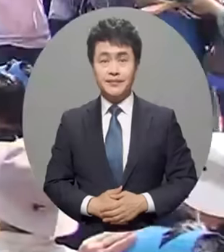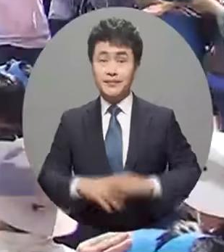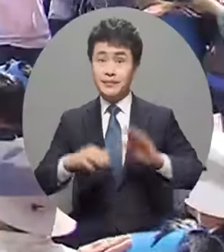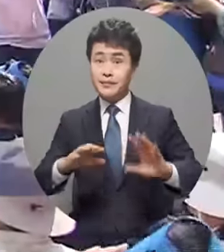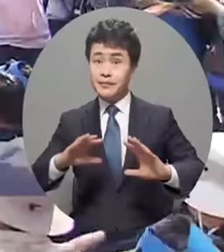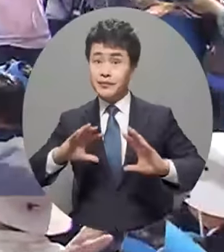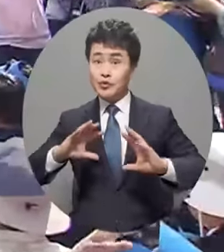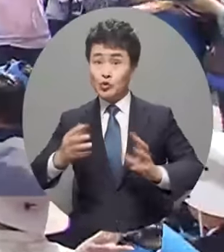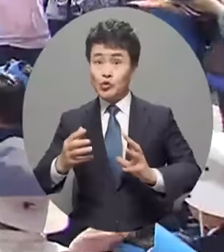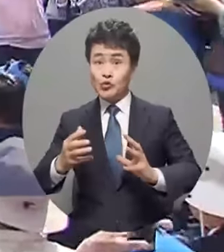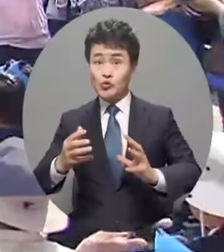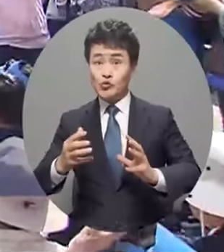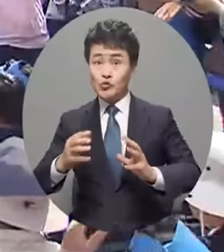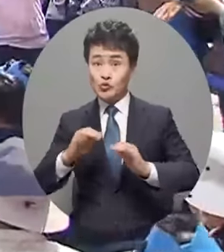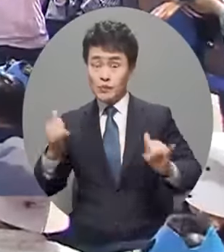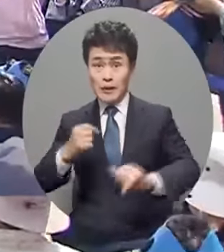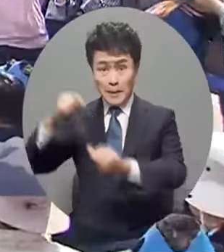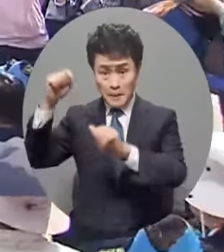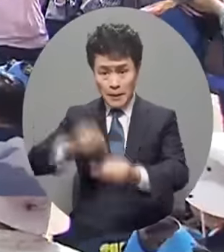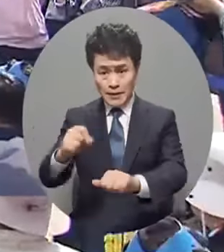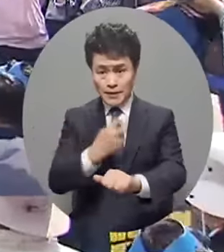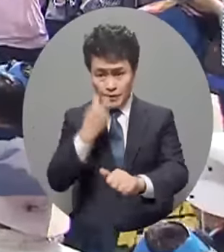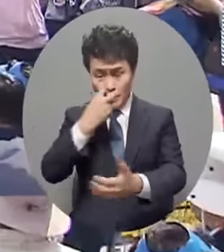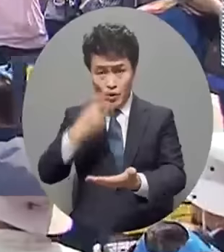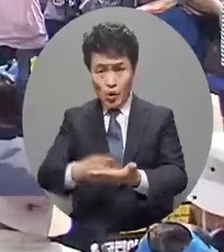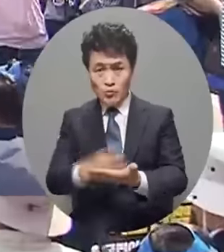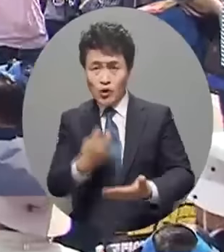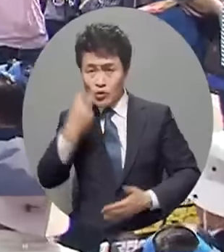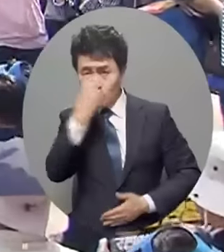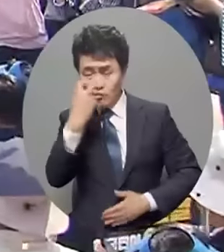국민의 명령이다. 특검으로 수사하라.